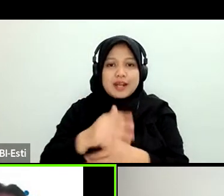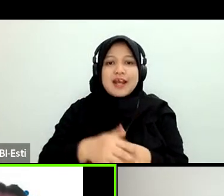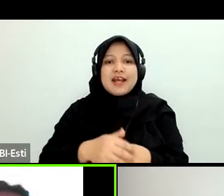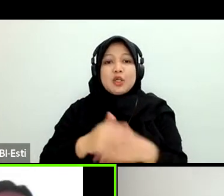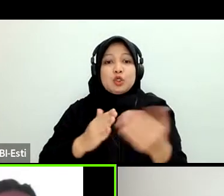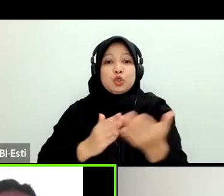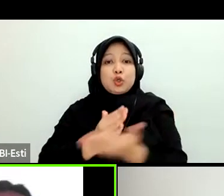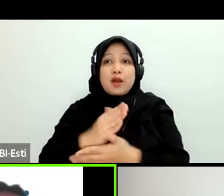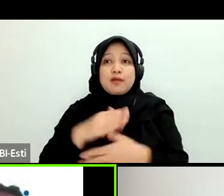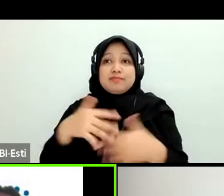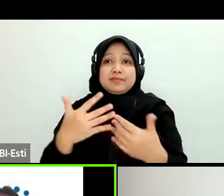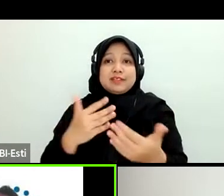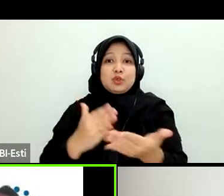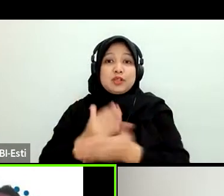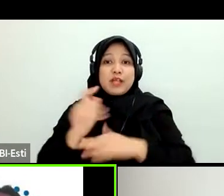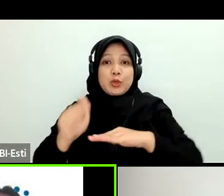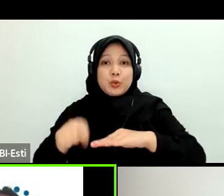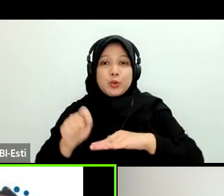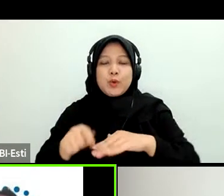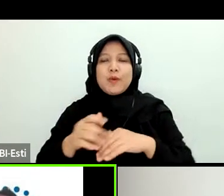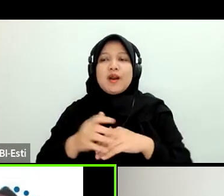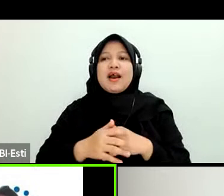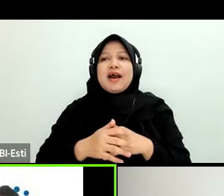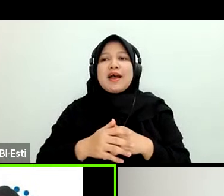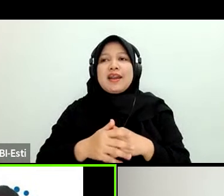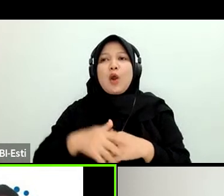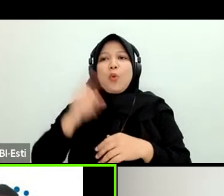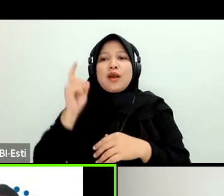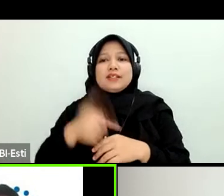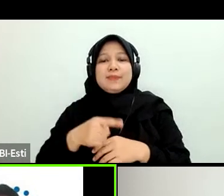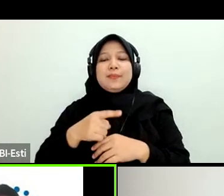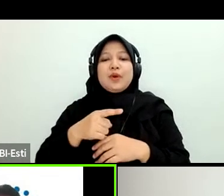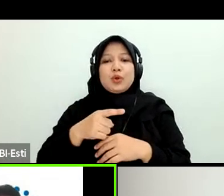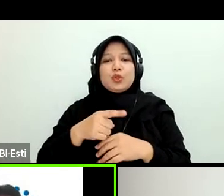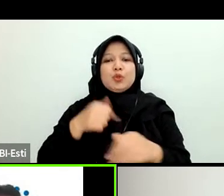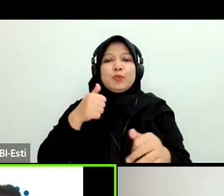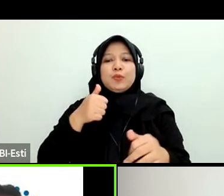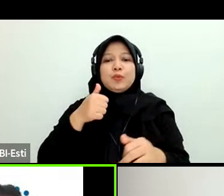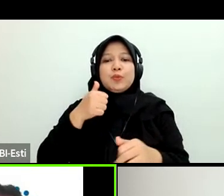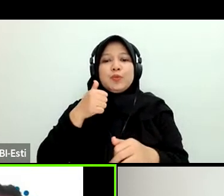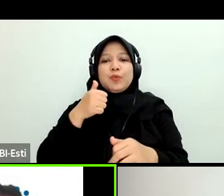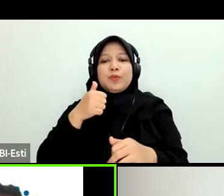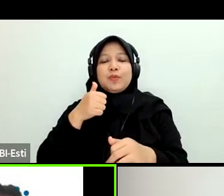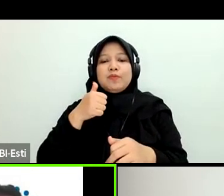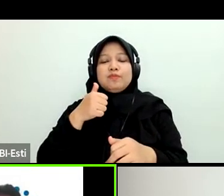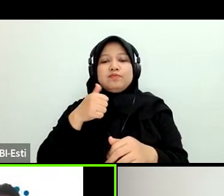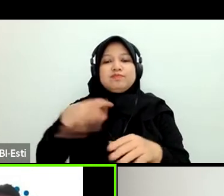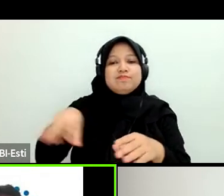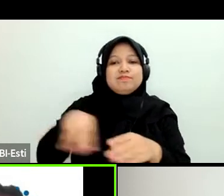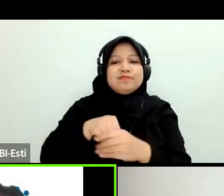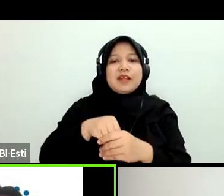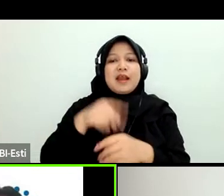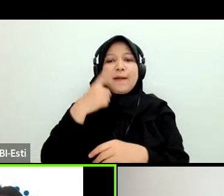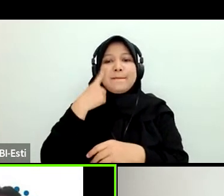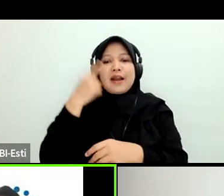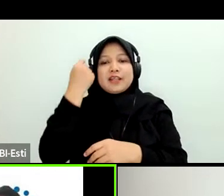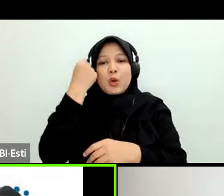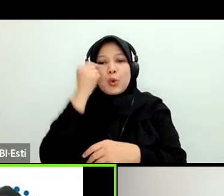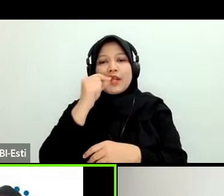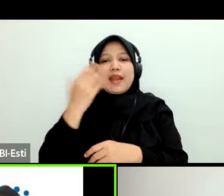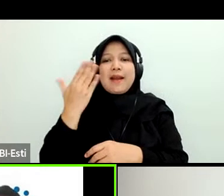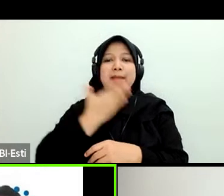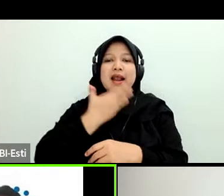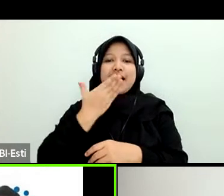Bahasa Indonesia umum dasar yang biasanya sampai semester hanya cukup waktu untuk mengajarkan logika bahasa